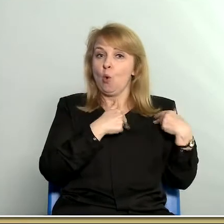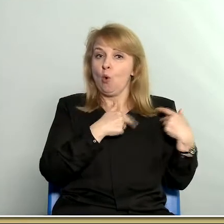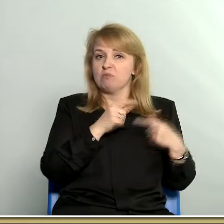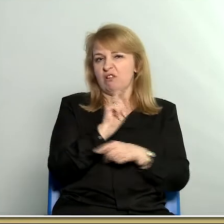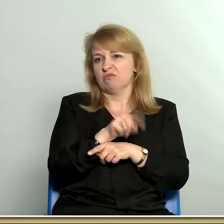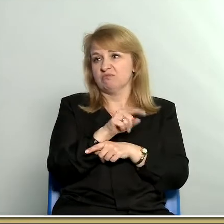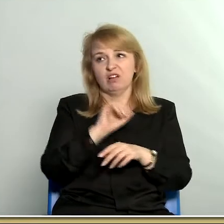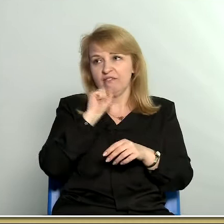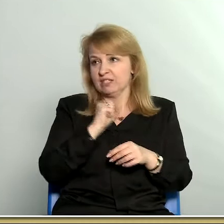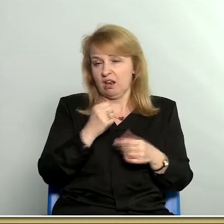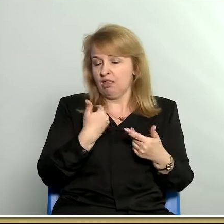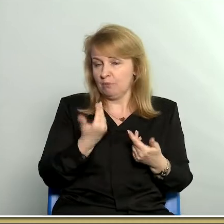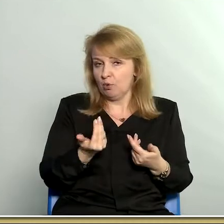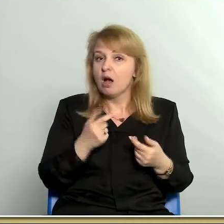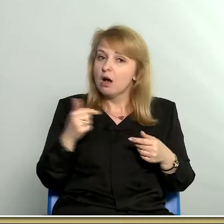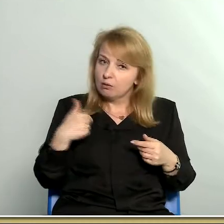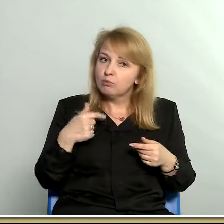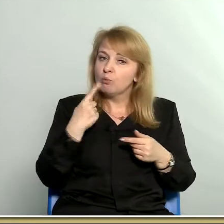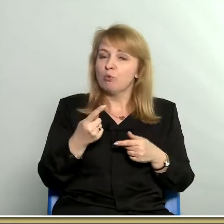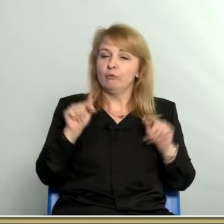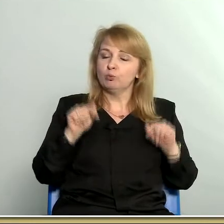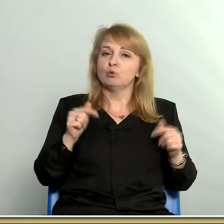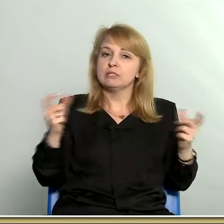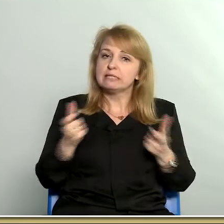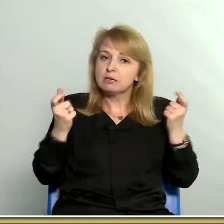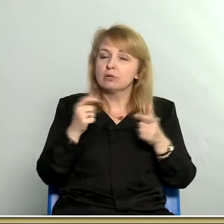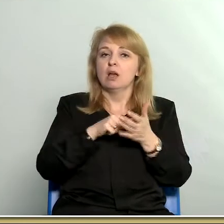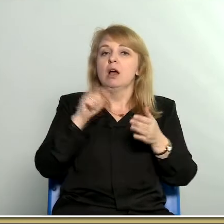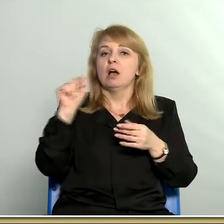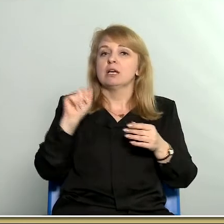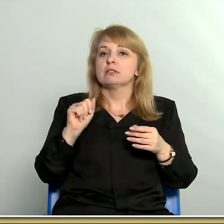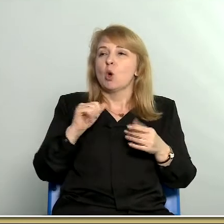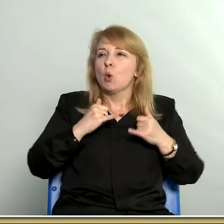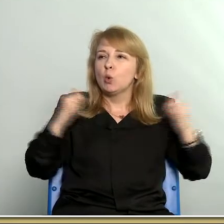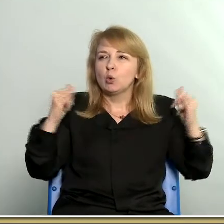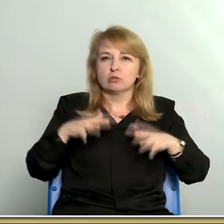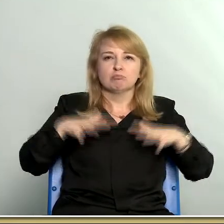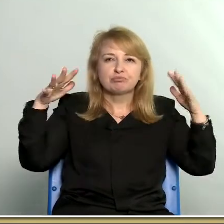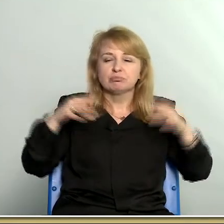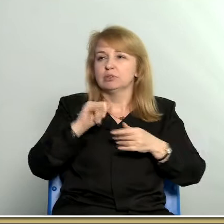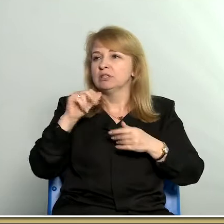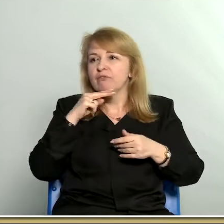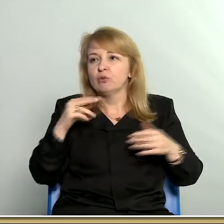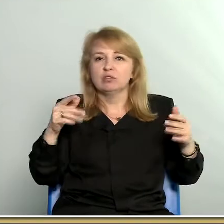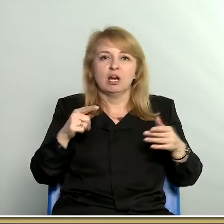obszaru. Jeżeli chodzi o efektywniejsze zapobieganie katastrofom naturalnym w tym powodzie o minimalizowaniu ich skutków, to